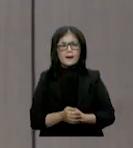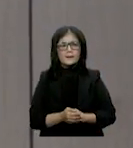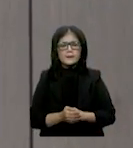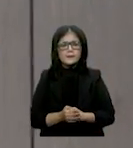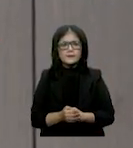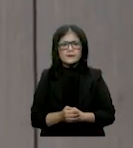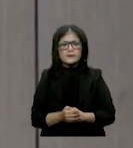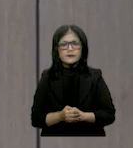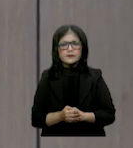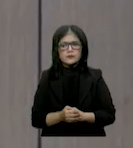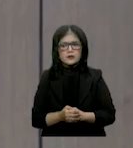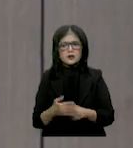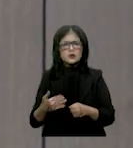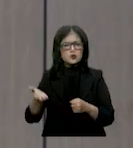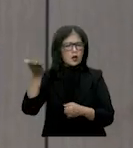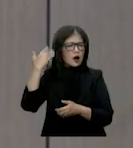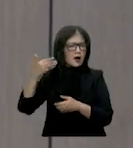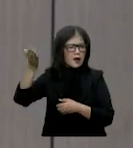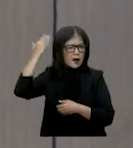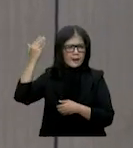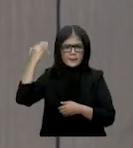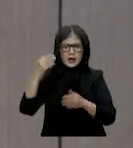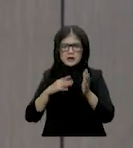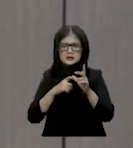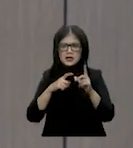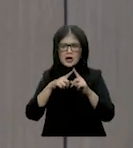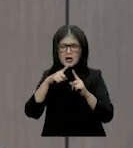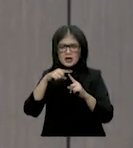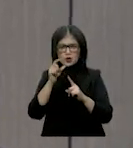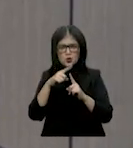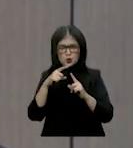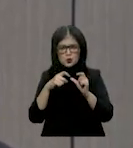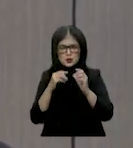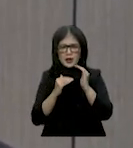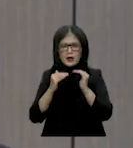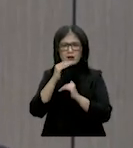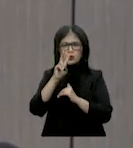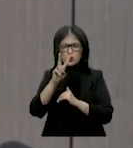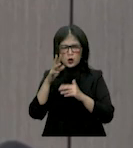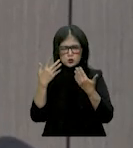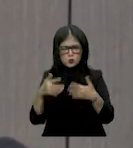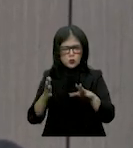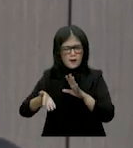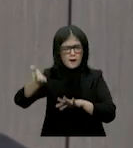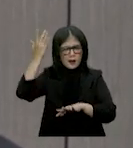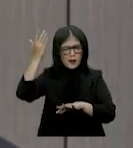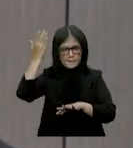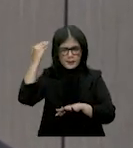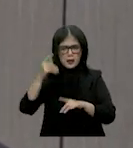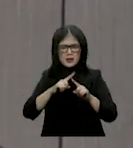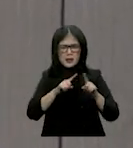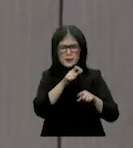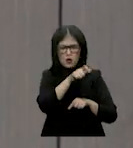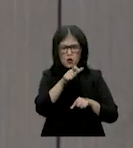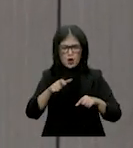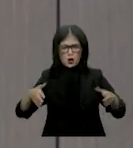bertahun-tahun Pak Oh statusnya status level 2 dan rekomendasi 3 km sudah bertahun-tahun sudah bertahun-tahun tapi ada pendaki yang